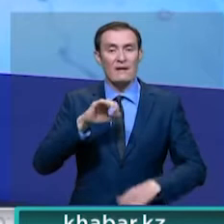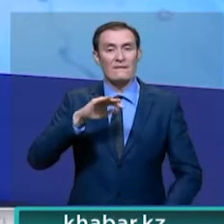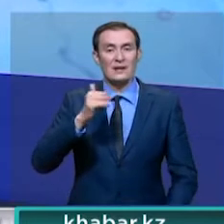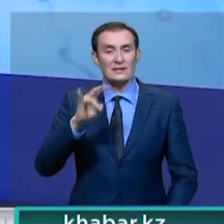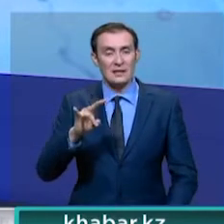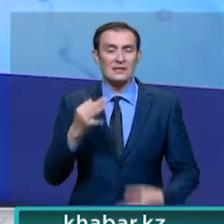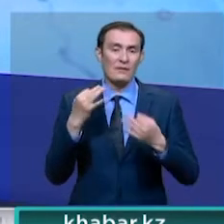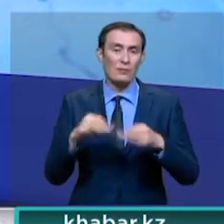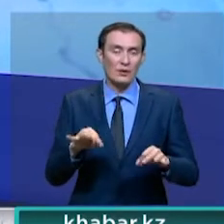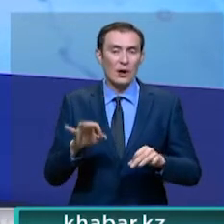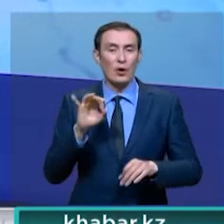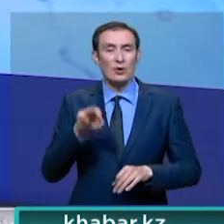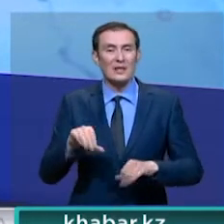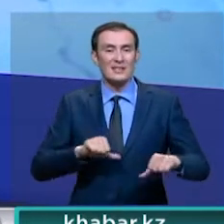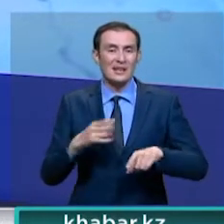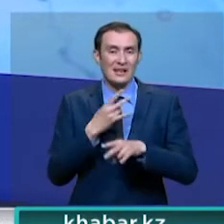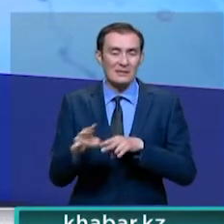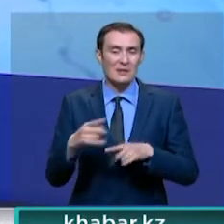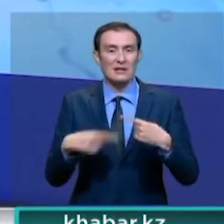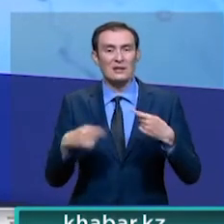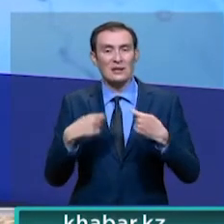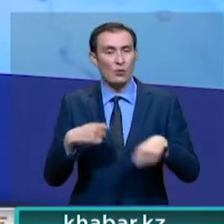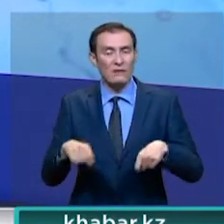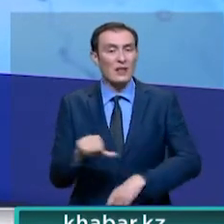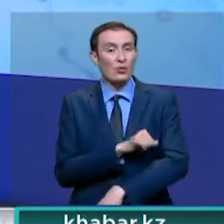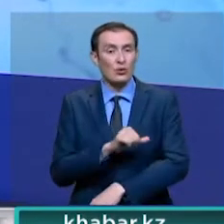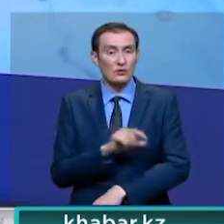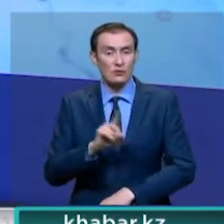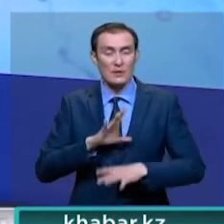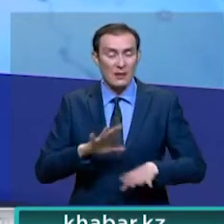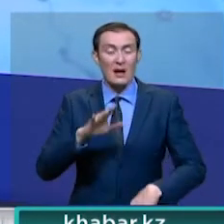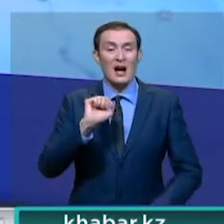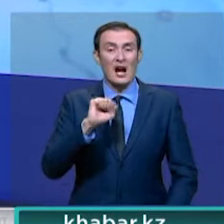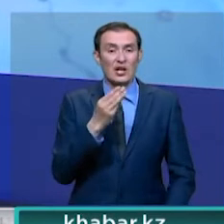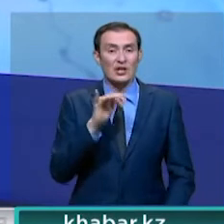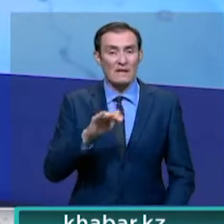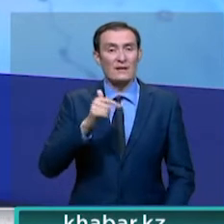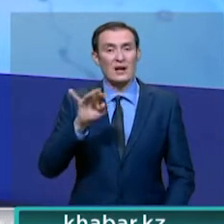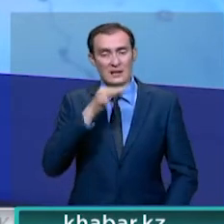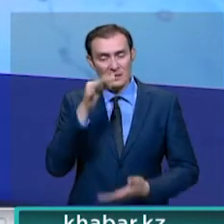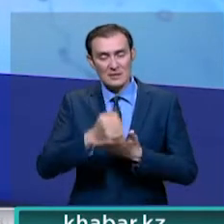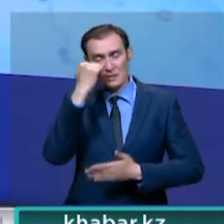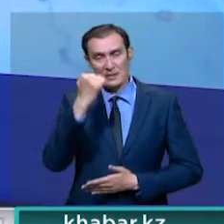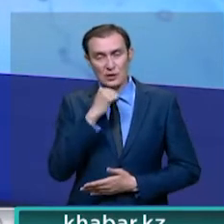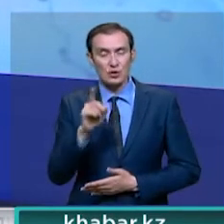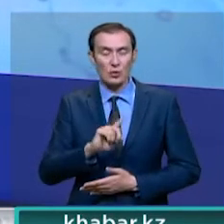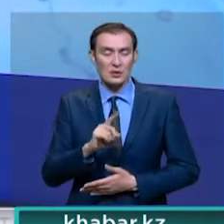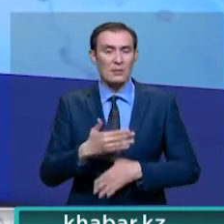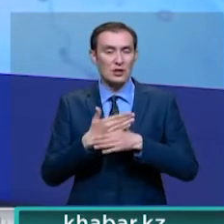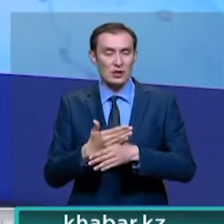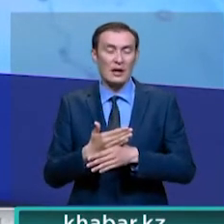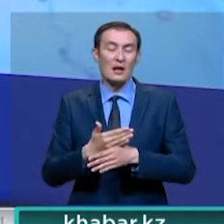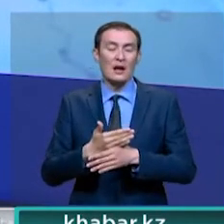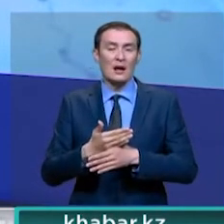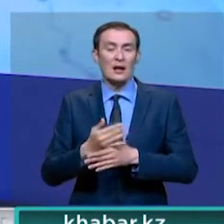свободного от терроризма и незаконной торговле наркотиками аж в афгане выразил признательность казахстану за поддержку внутри